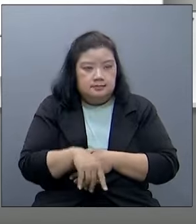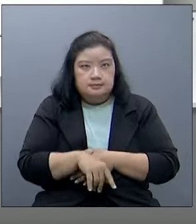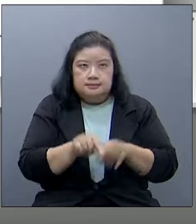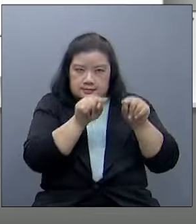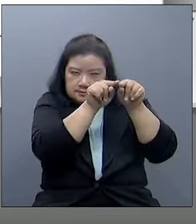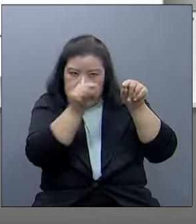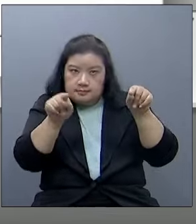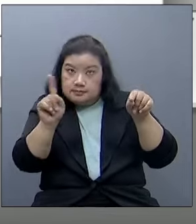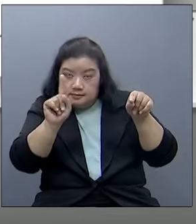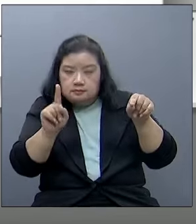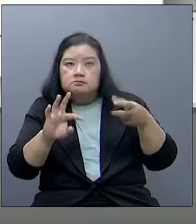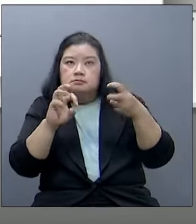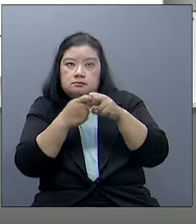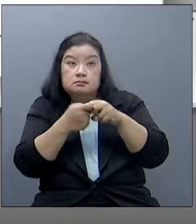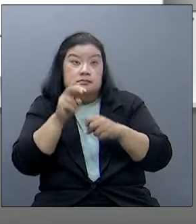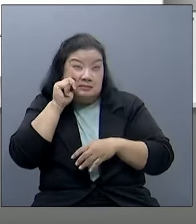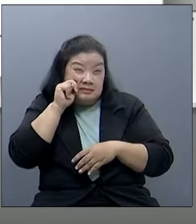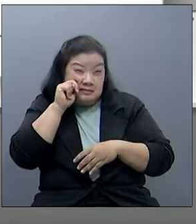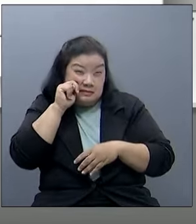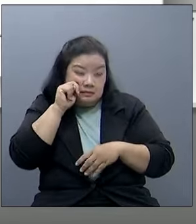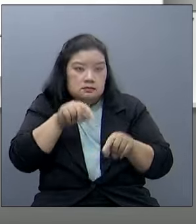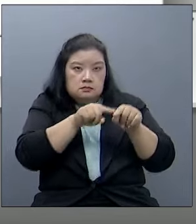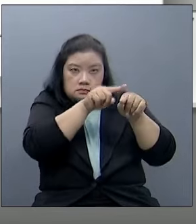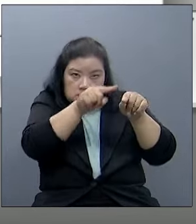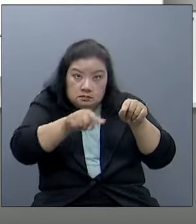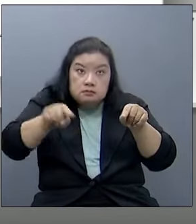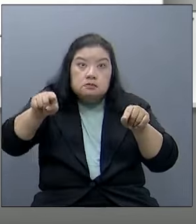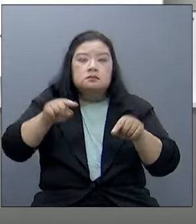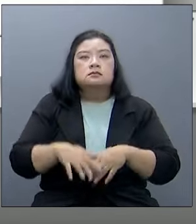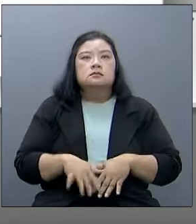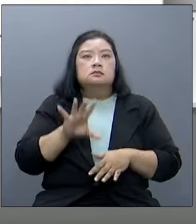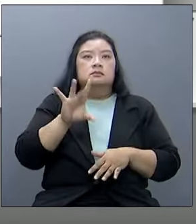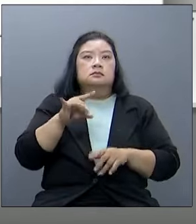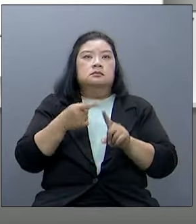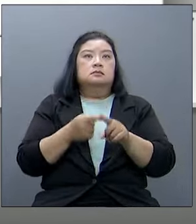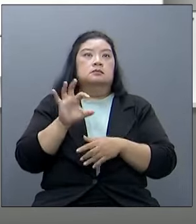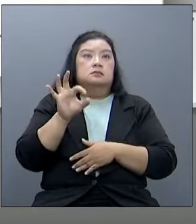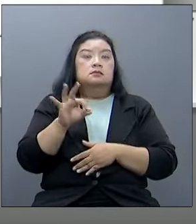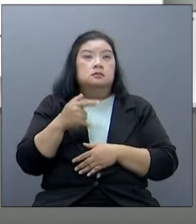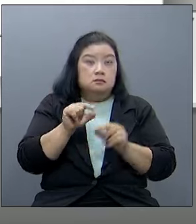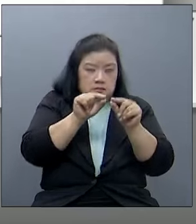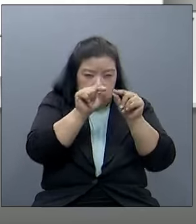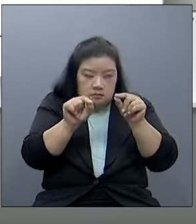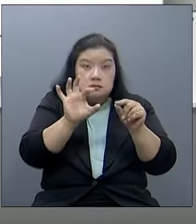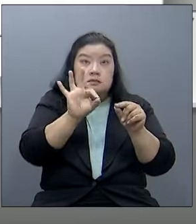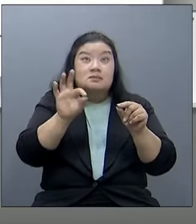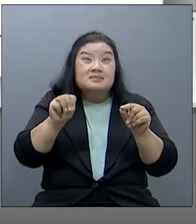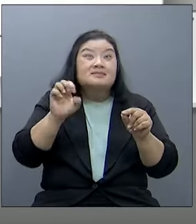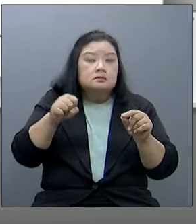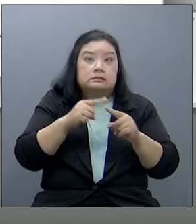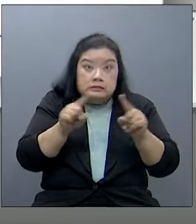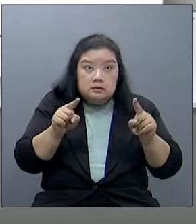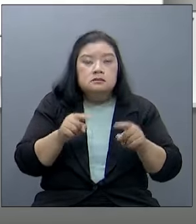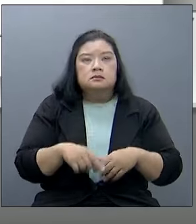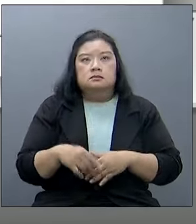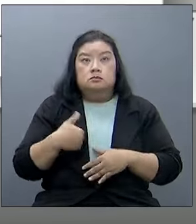มนั่นคือสถานิวัน้ำเชียงขาน 8 กันยายนค่ะ ระดับน้ำยังอยู่ที่ 9 แ้เสรจอยู่เลยค่ะแต่หลงจากนั้น